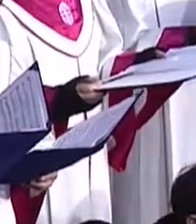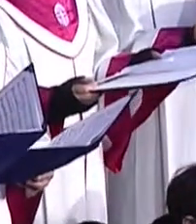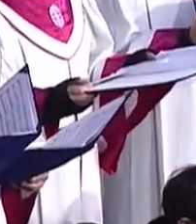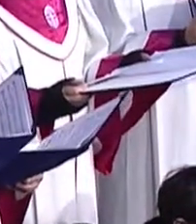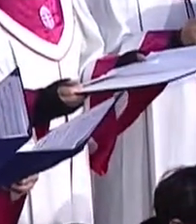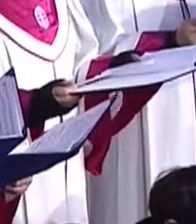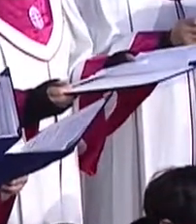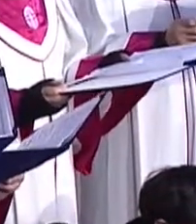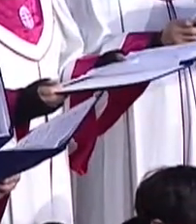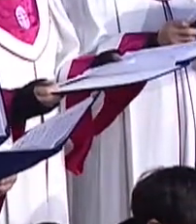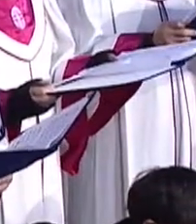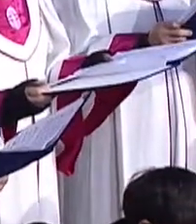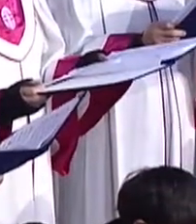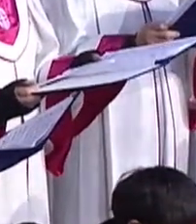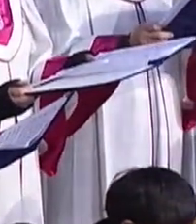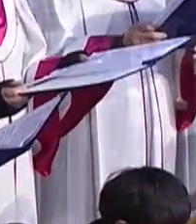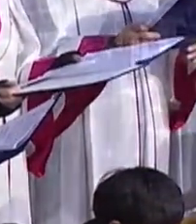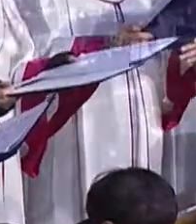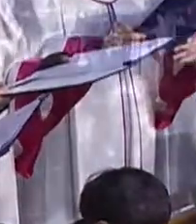아